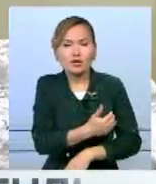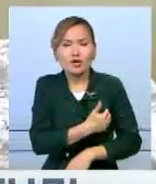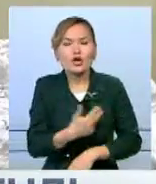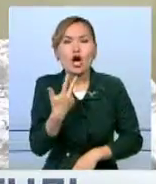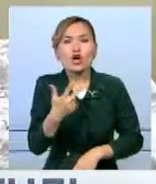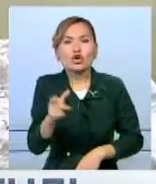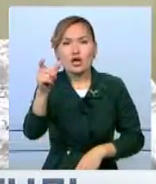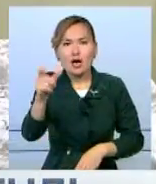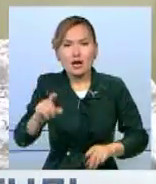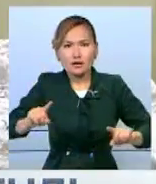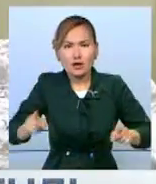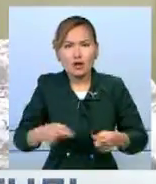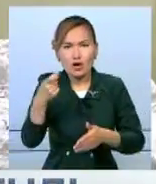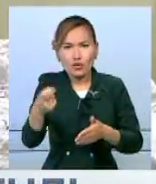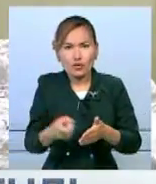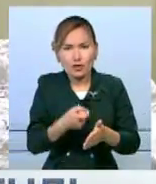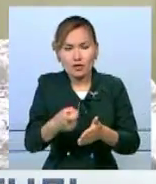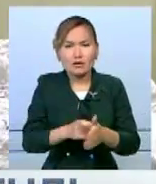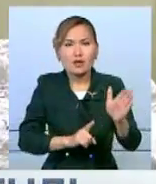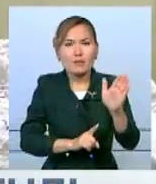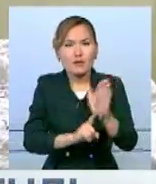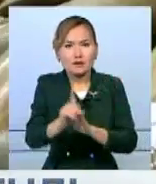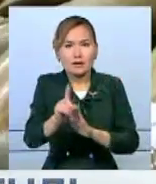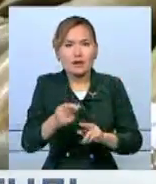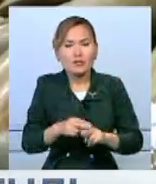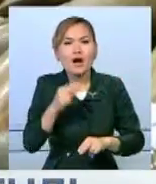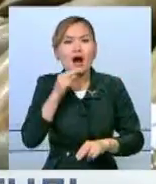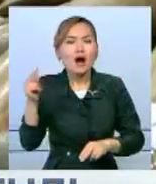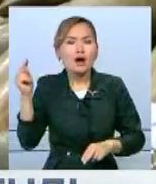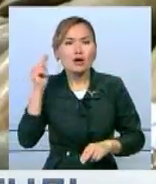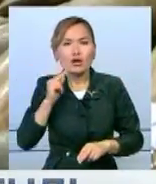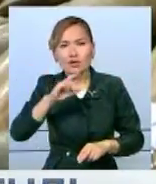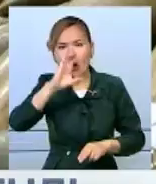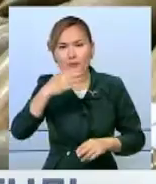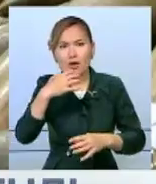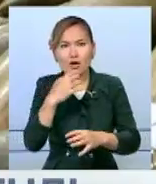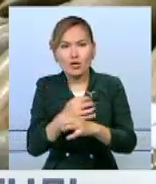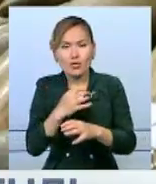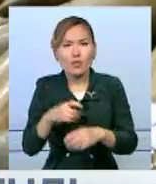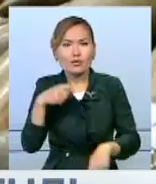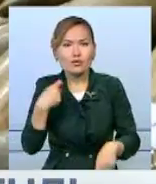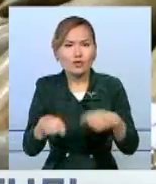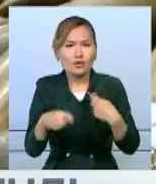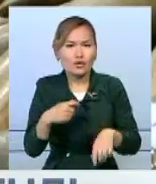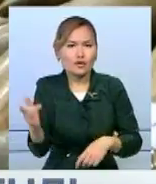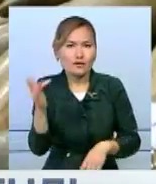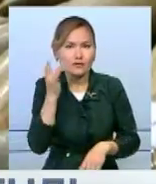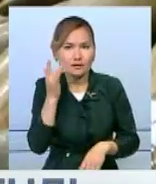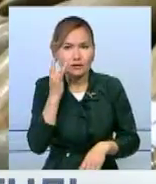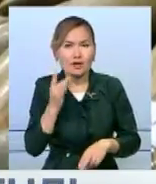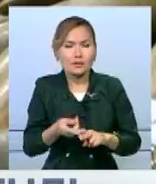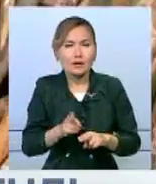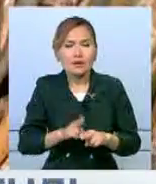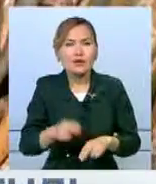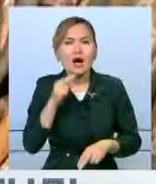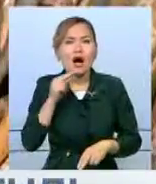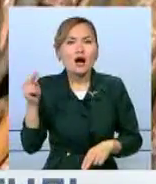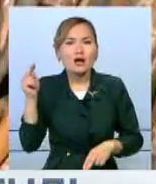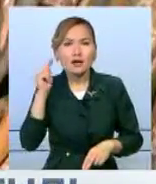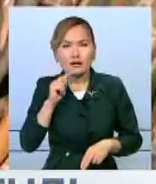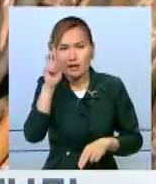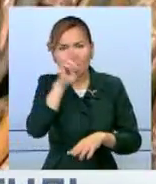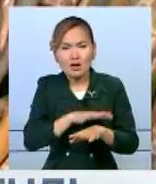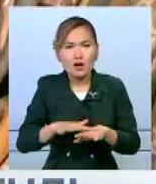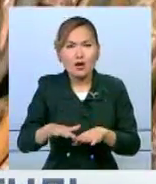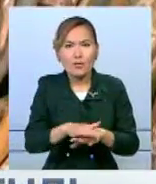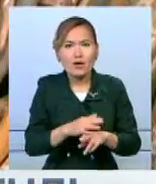3 адам қамауға алынып тергеу амалдары жүріп жатыр. Айта кеткен жөн, Қытай піл сүйегін өткізудің ірі нарығы саналады. Одан аспан асты елінде